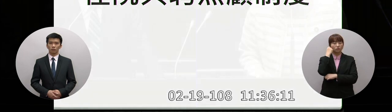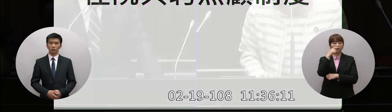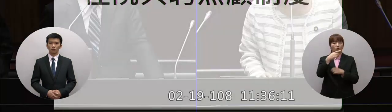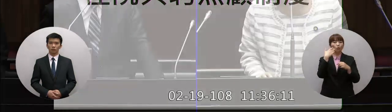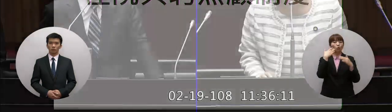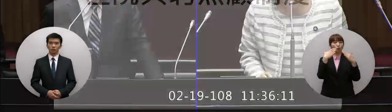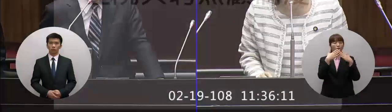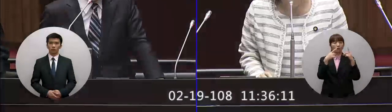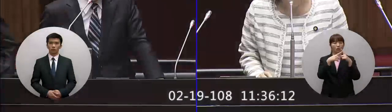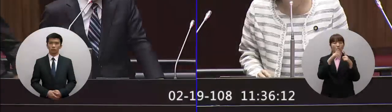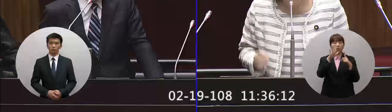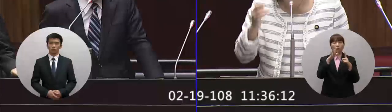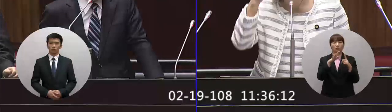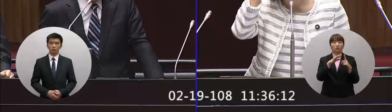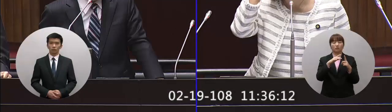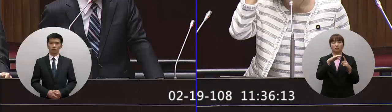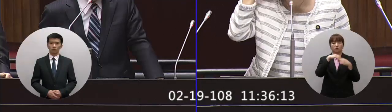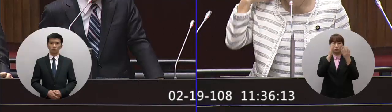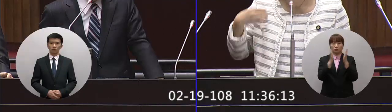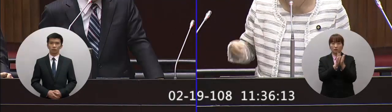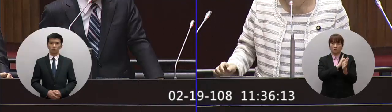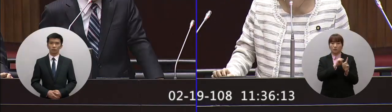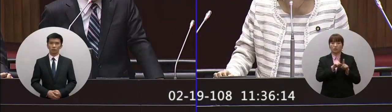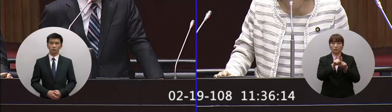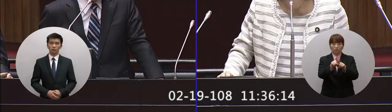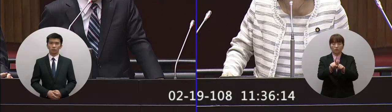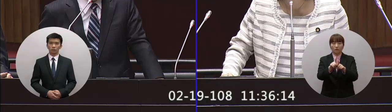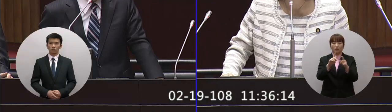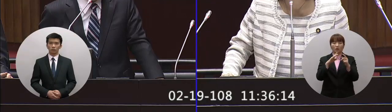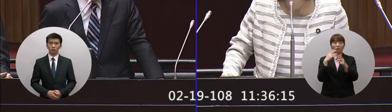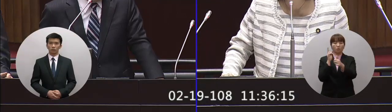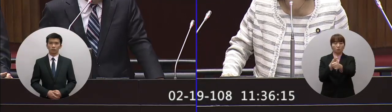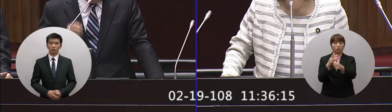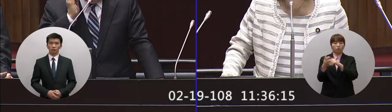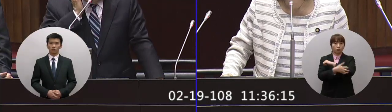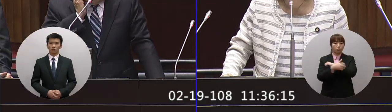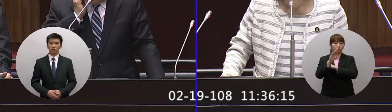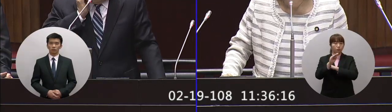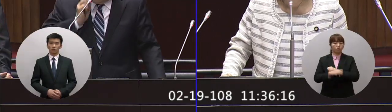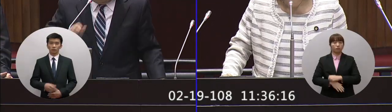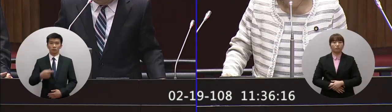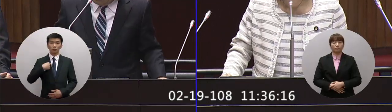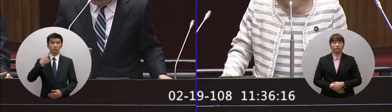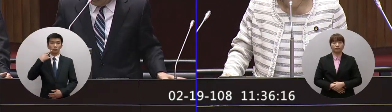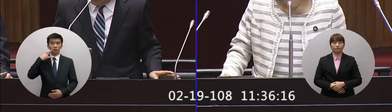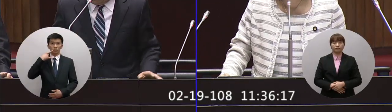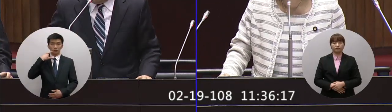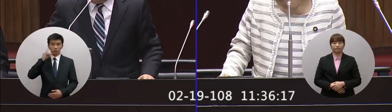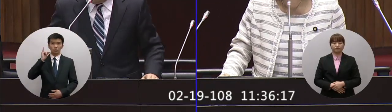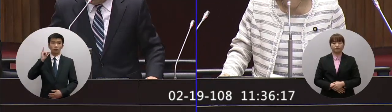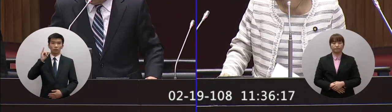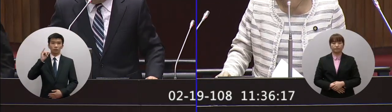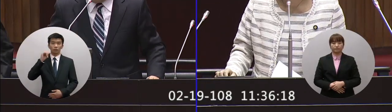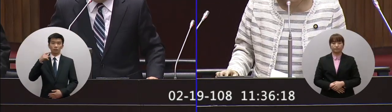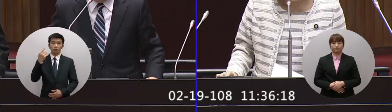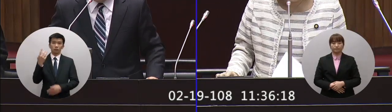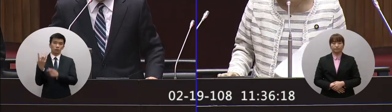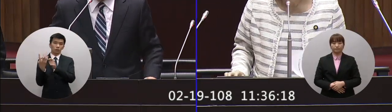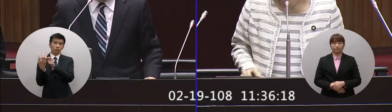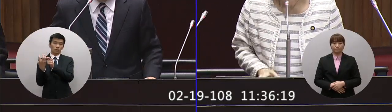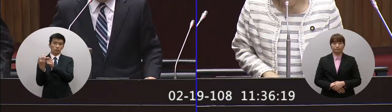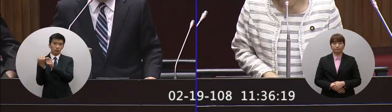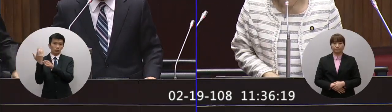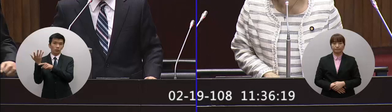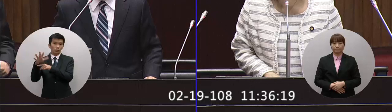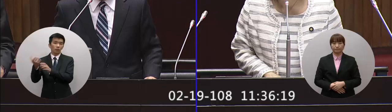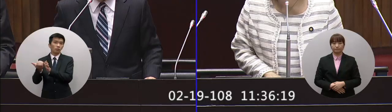家里如果长辈住院，都是自己陪伴还是有请看护呢？ 我妈妈在几年前过世